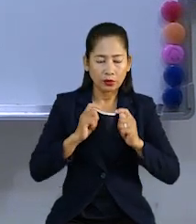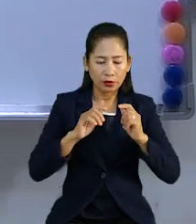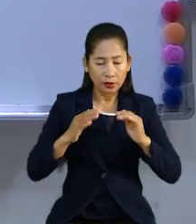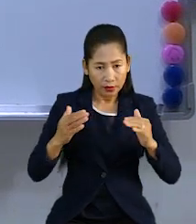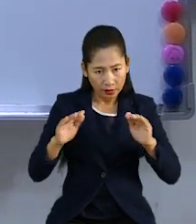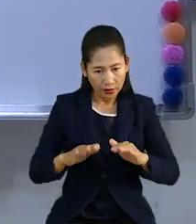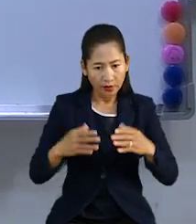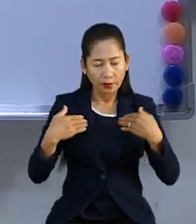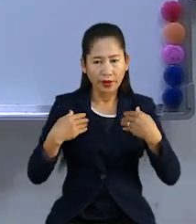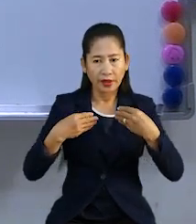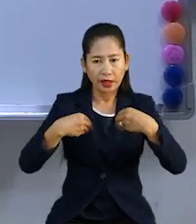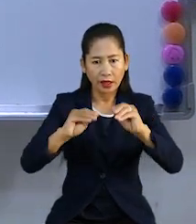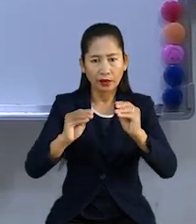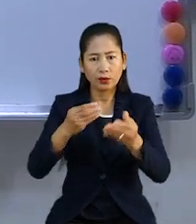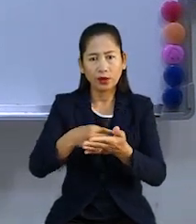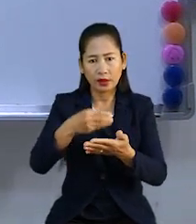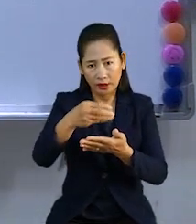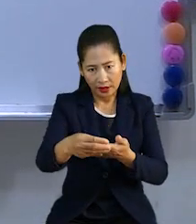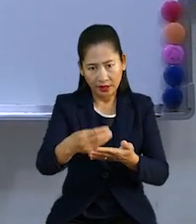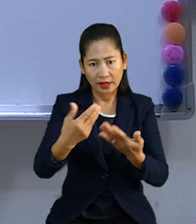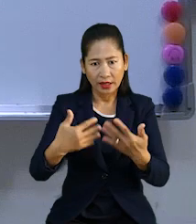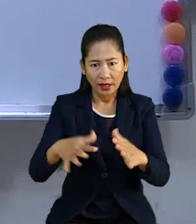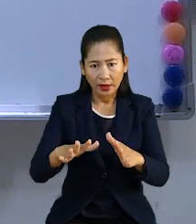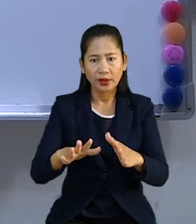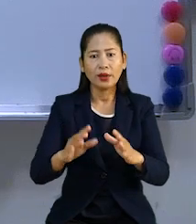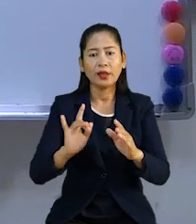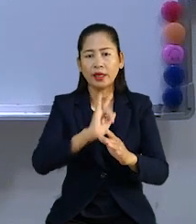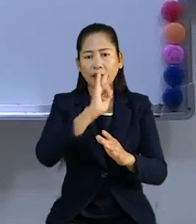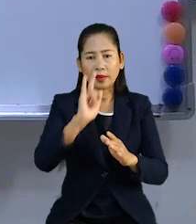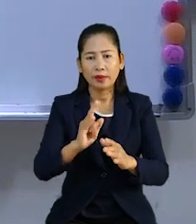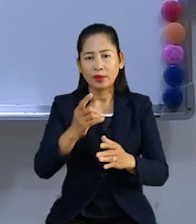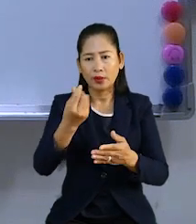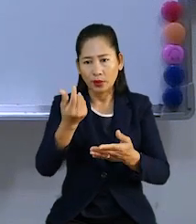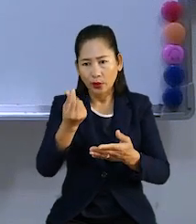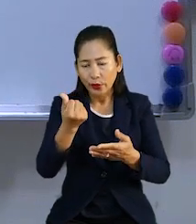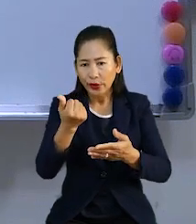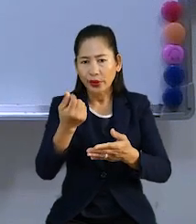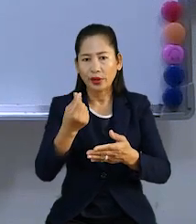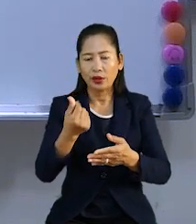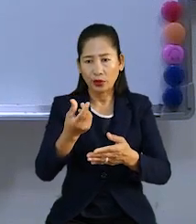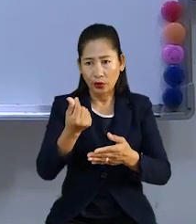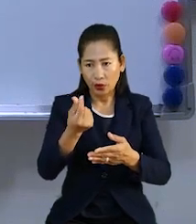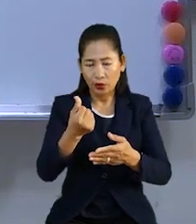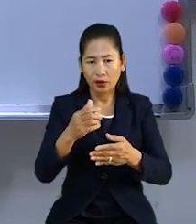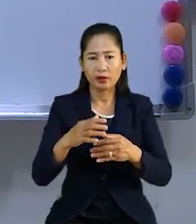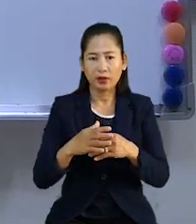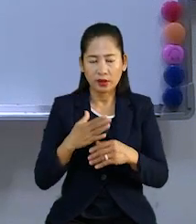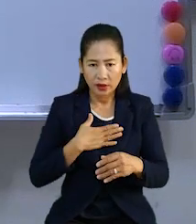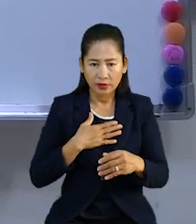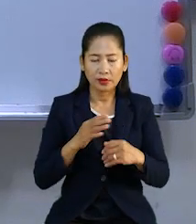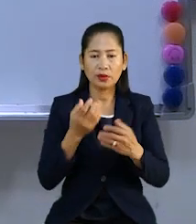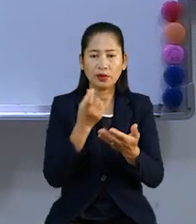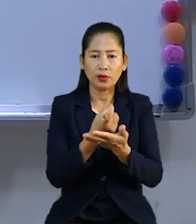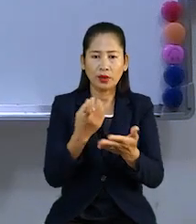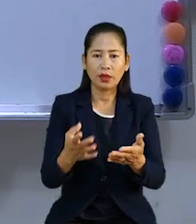miên ca lụa ca tính hời nâng ca pra nữ sạch pra rồi bà dương. Chà, được chứ